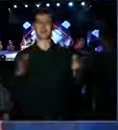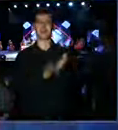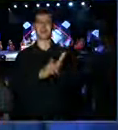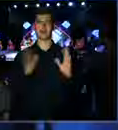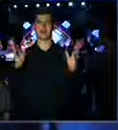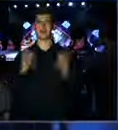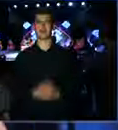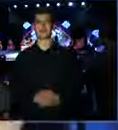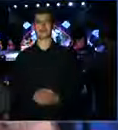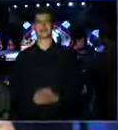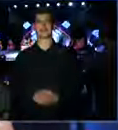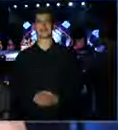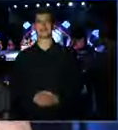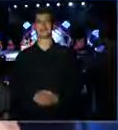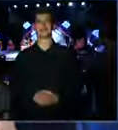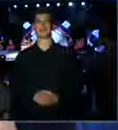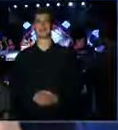Państwo!